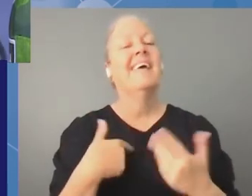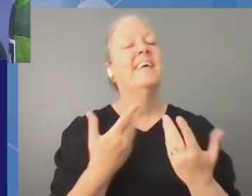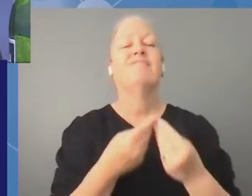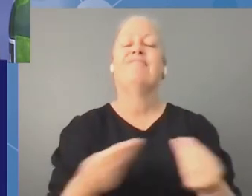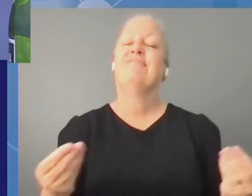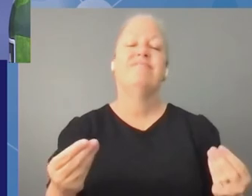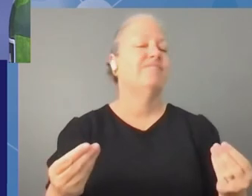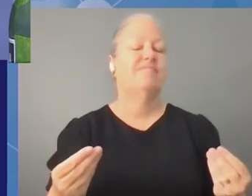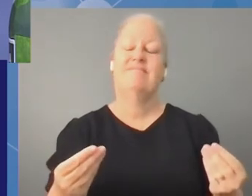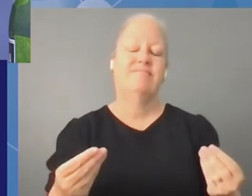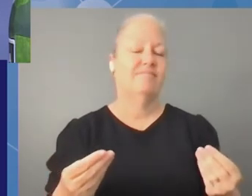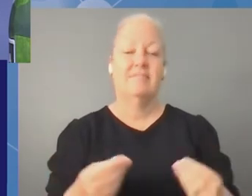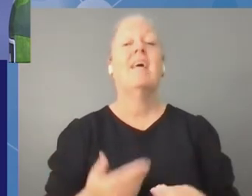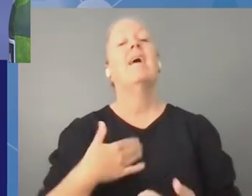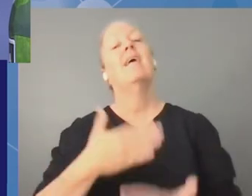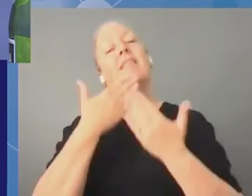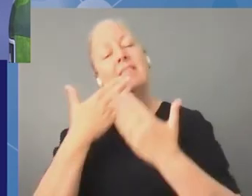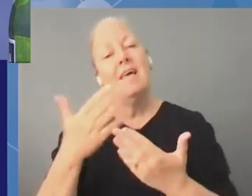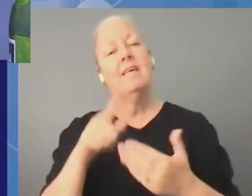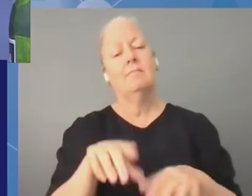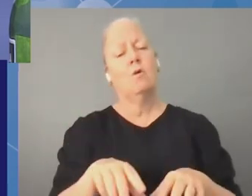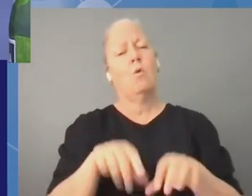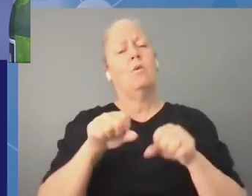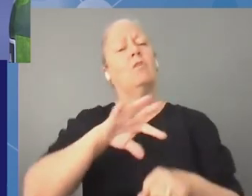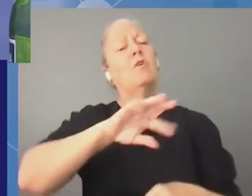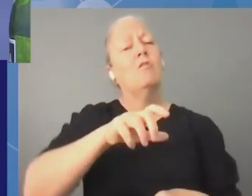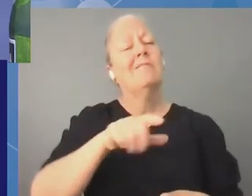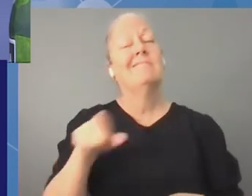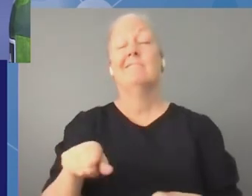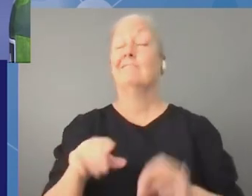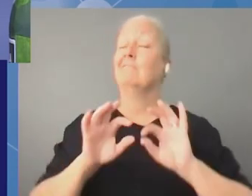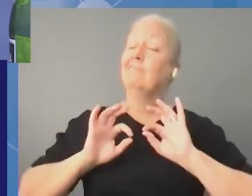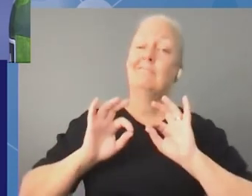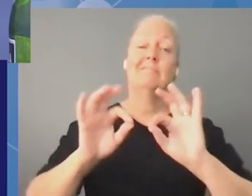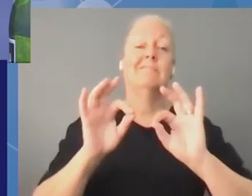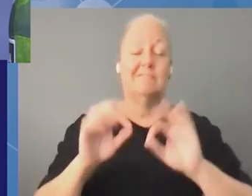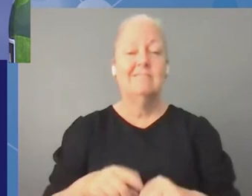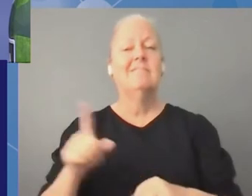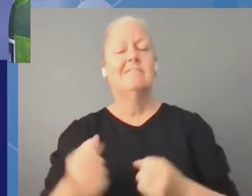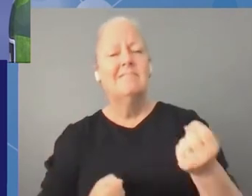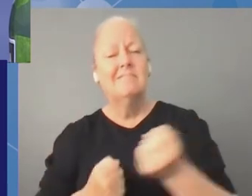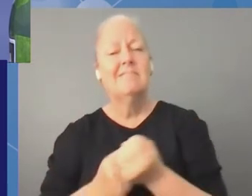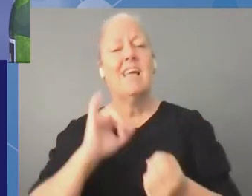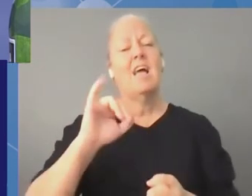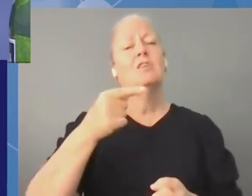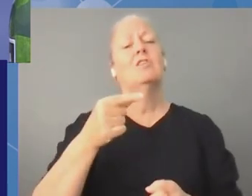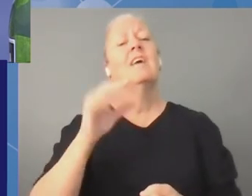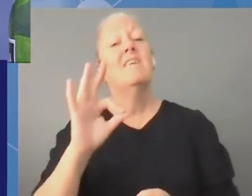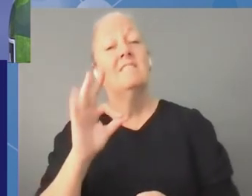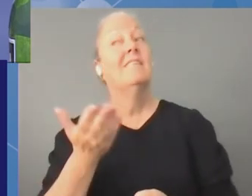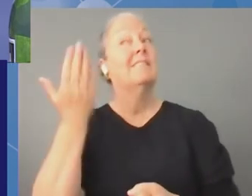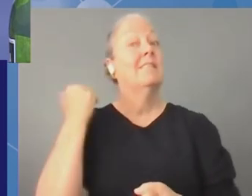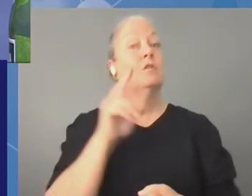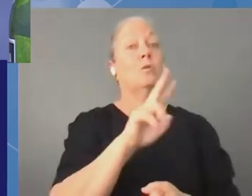该是所有的各方的吧有兴趣，应该他们的声音可以听到。好，我在这里也是感